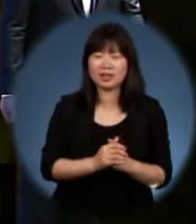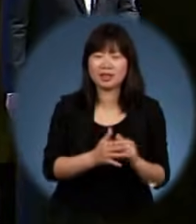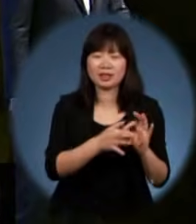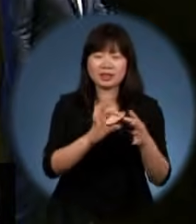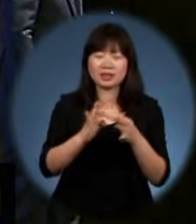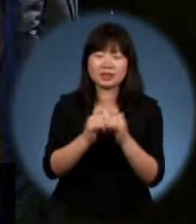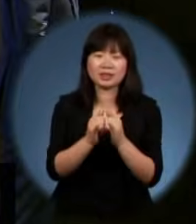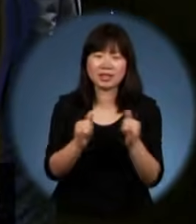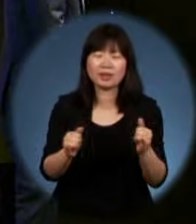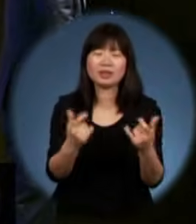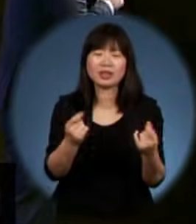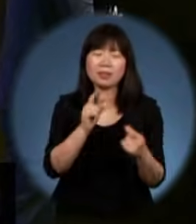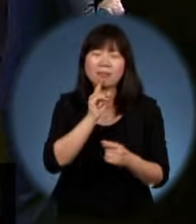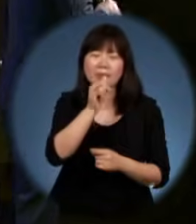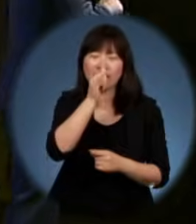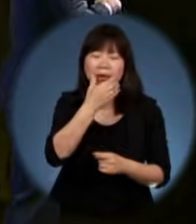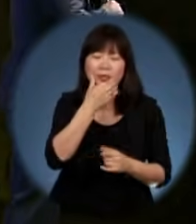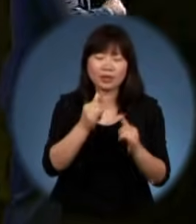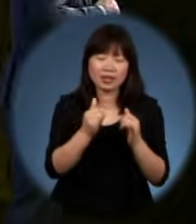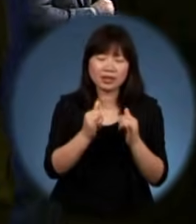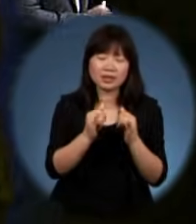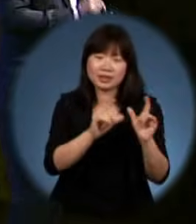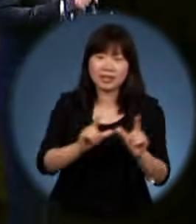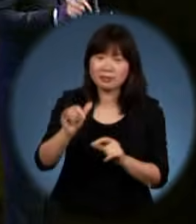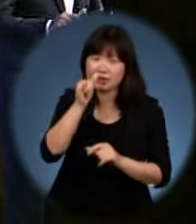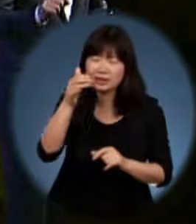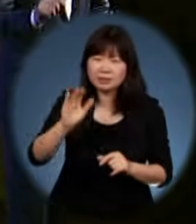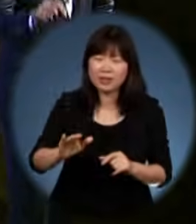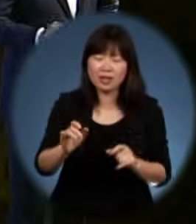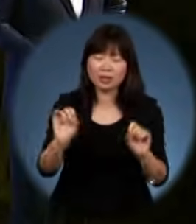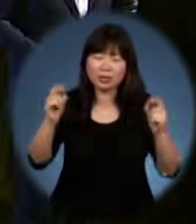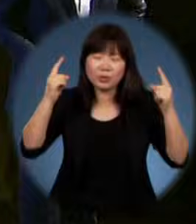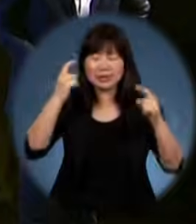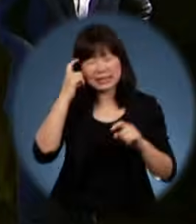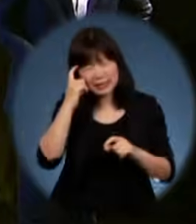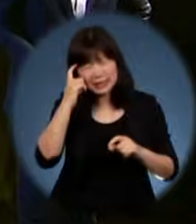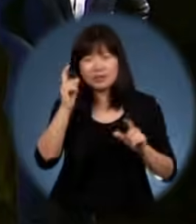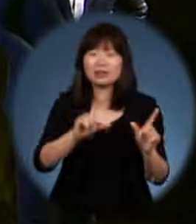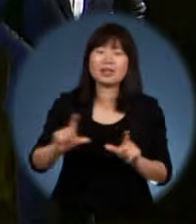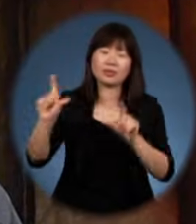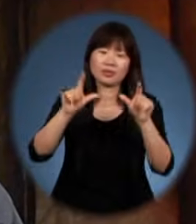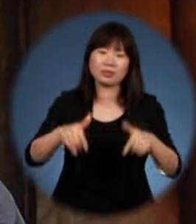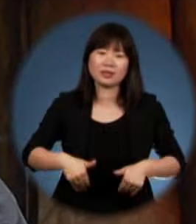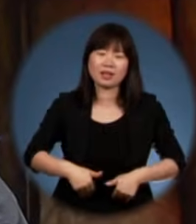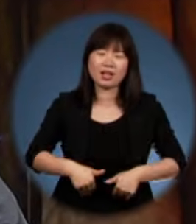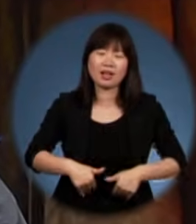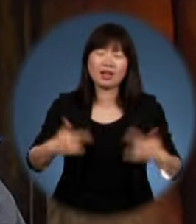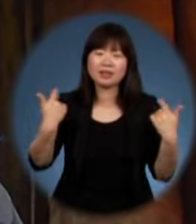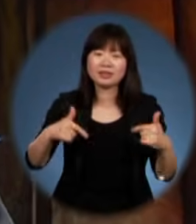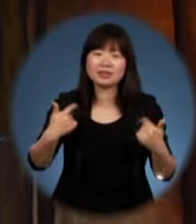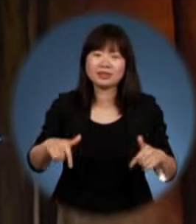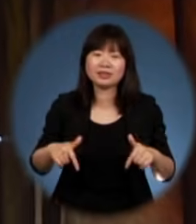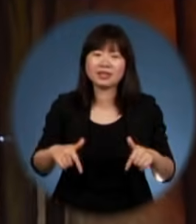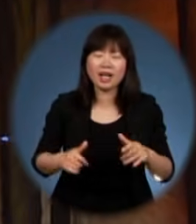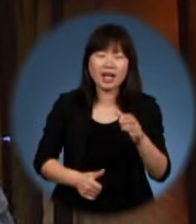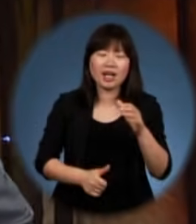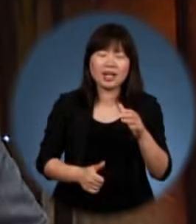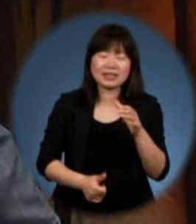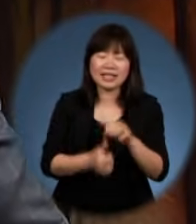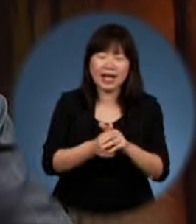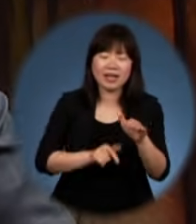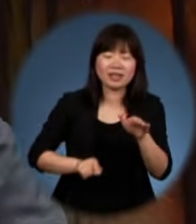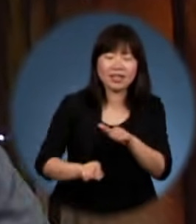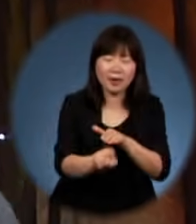그래서 사람들은 이렇게 생각했어요 행복한 삶을 살지만 동시에 숙고하는 삶도 살아야 한다 늘 타 그럼 을